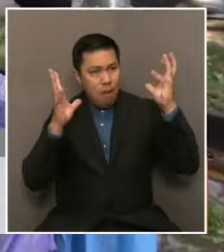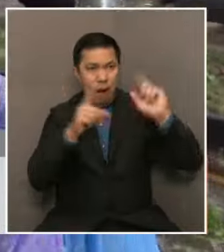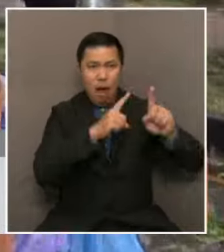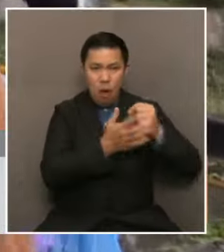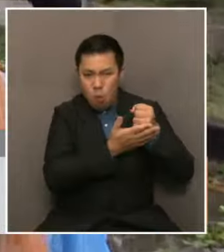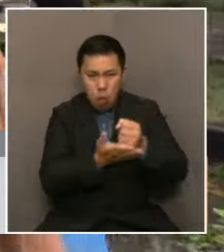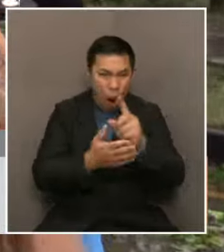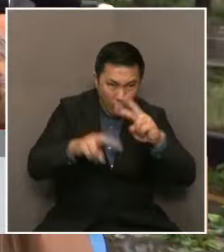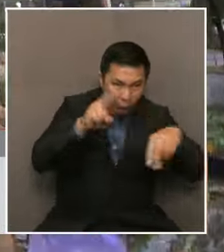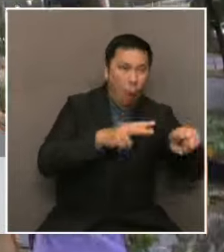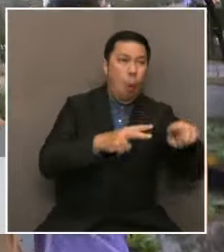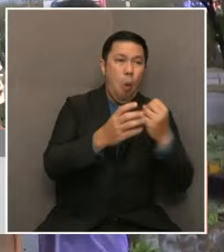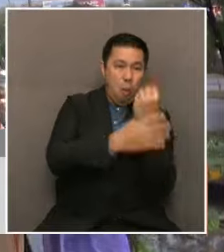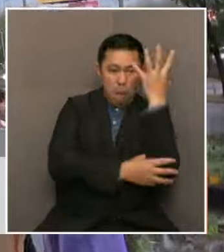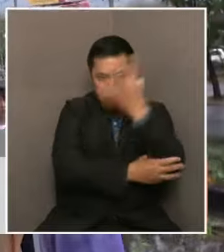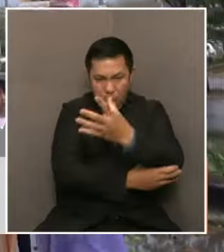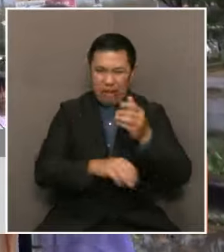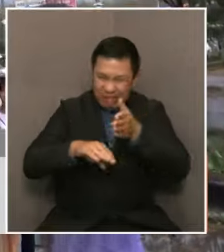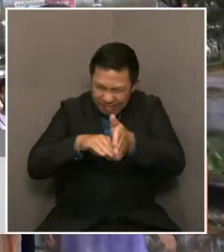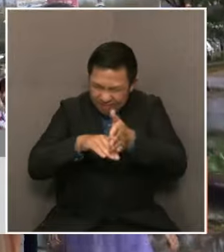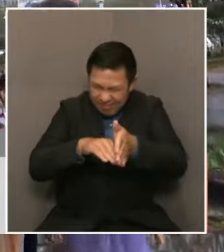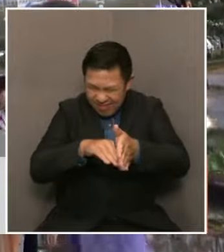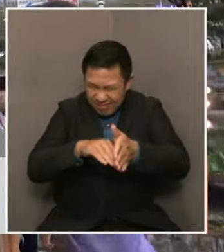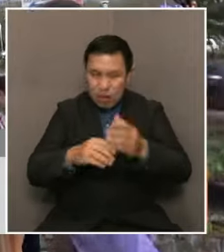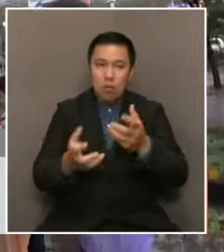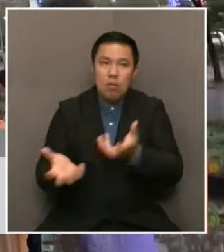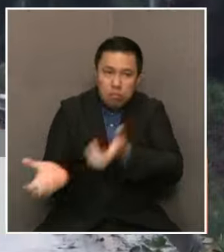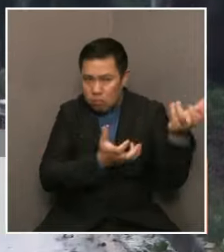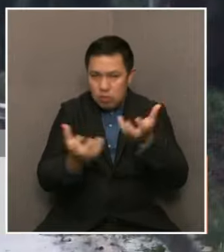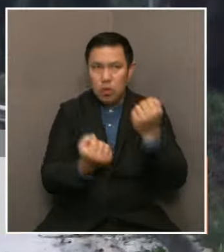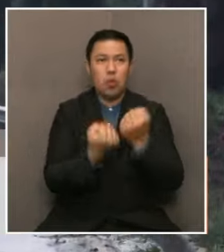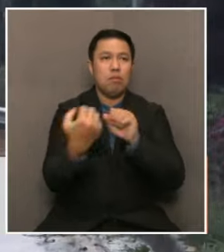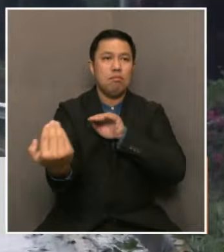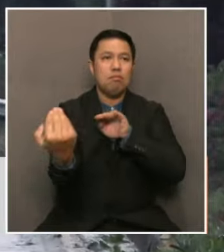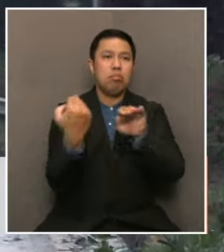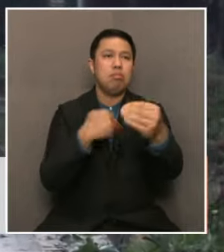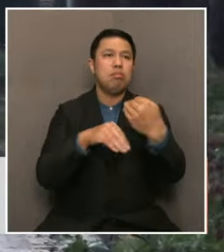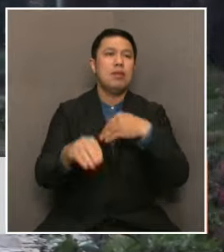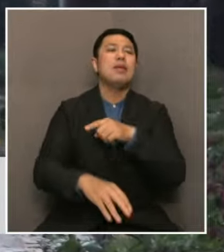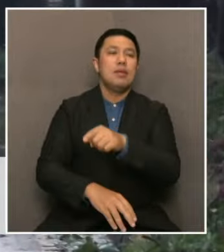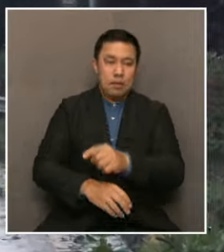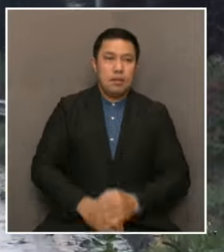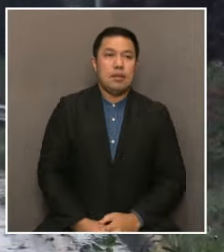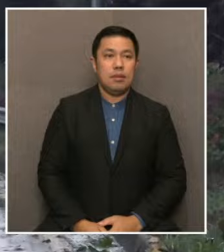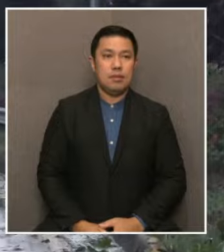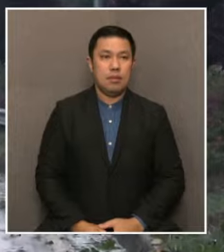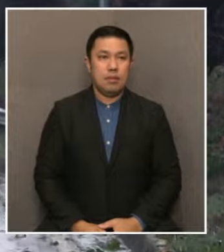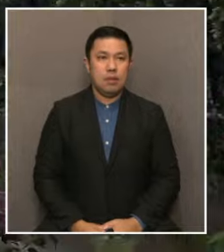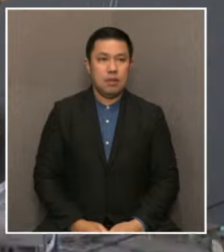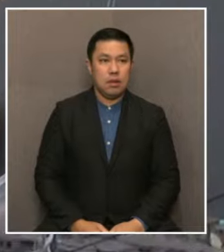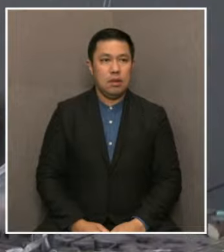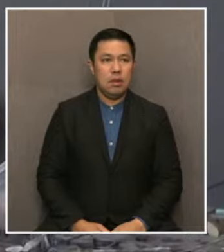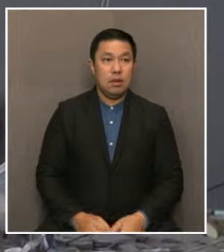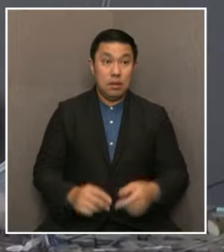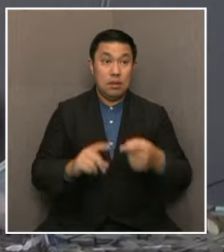ที่ล้มขวางถนนอยู่เพื่อเปิดเส้นทางให้รถสามารถสัญจรไปมาได้ตามปกติครับจ